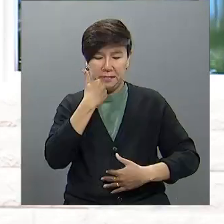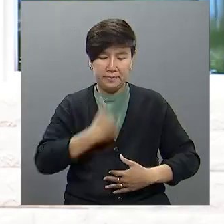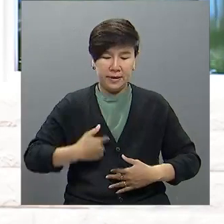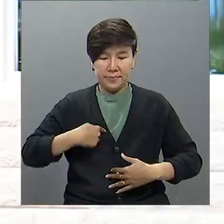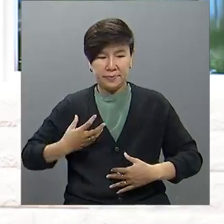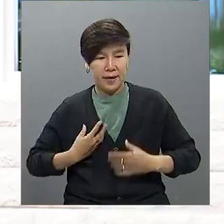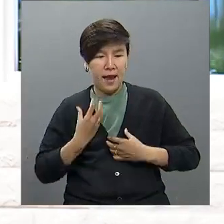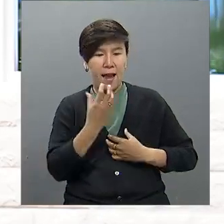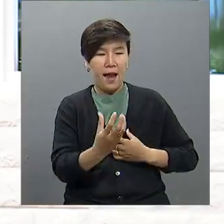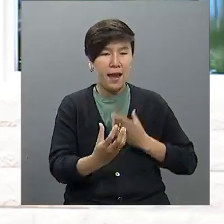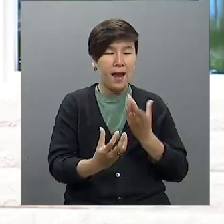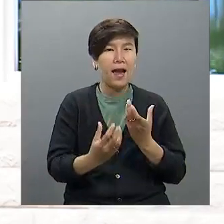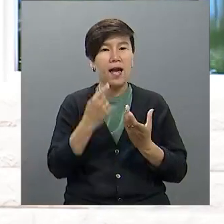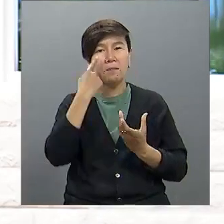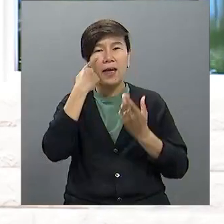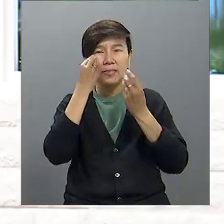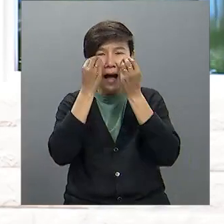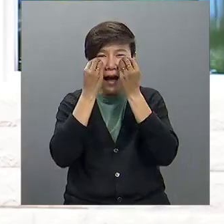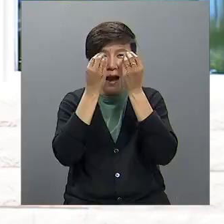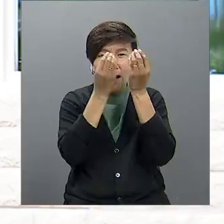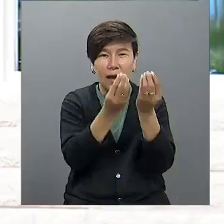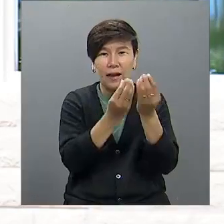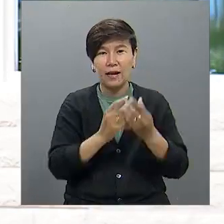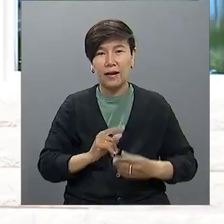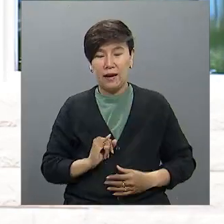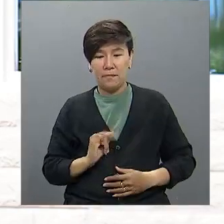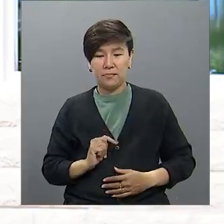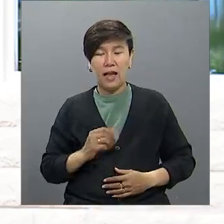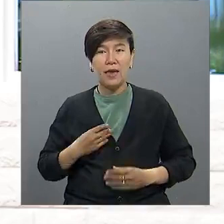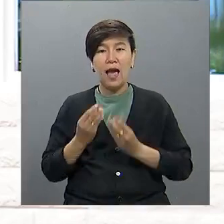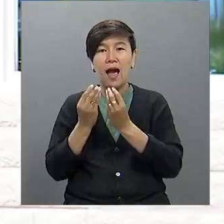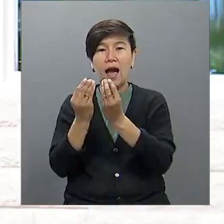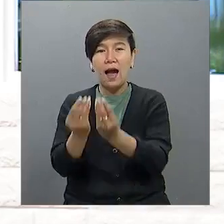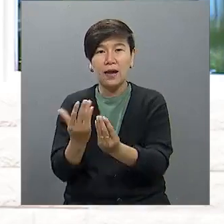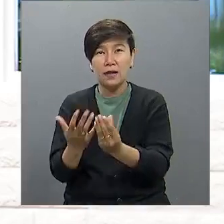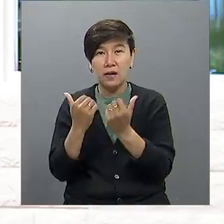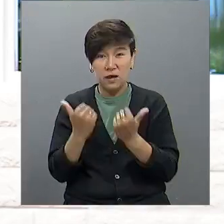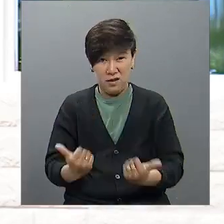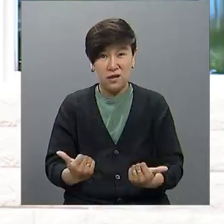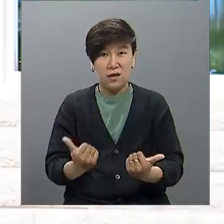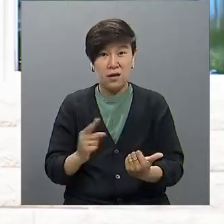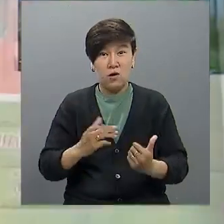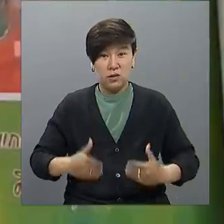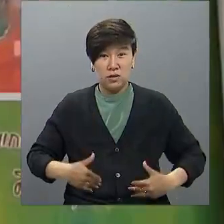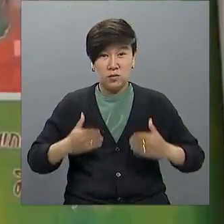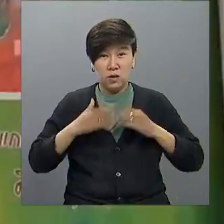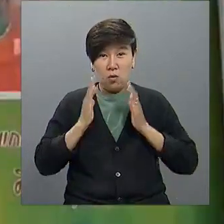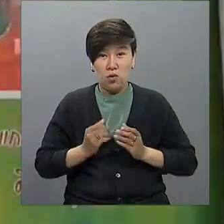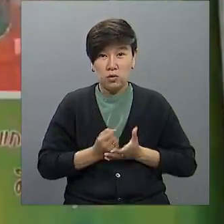แล้วก็ไตนะคะให้กับสภากาชาดไทยซึ่งการให้ครั้งนี้ช่วยต่อชีวิตคนได้ถึง4คนค่ะ